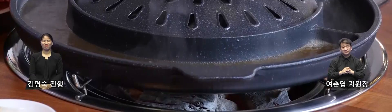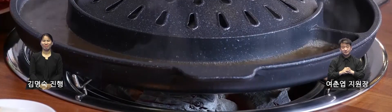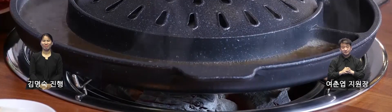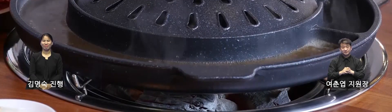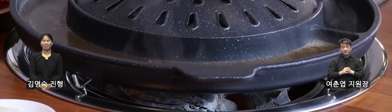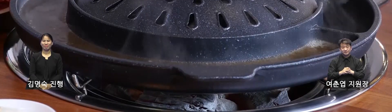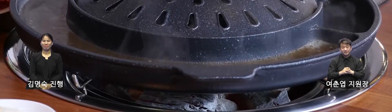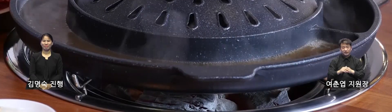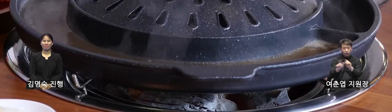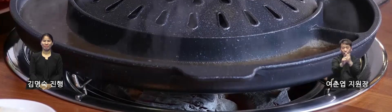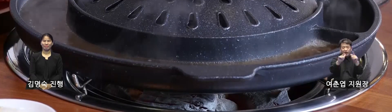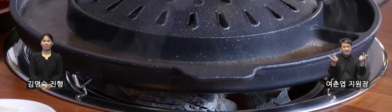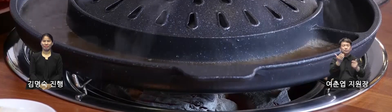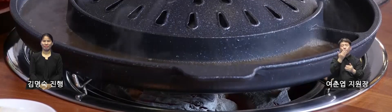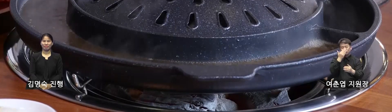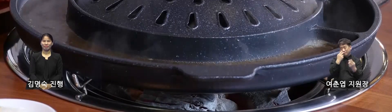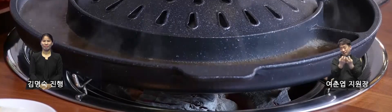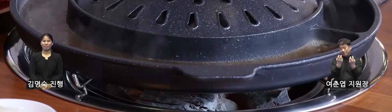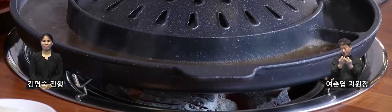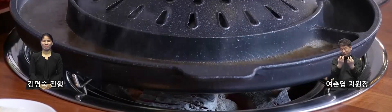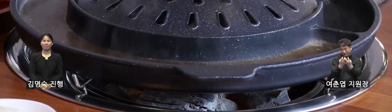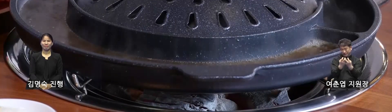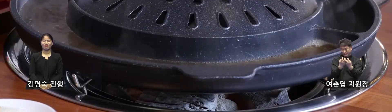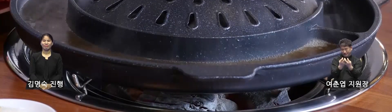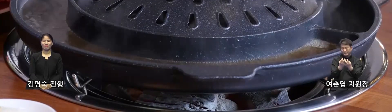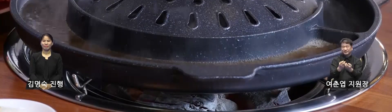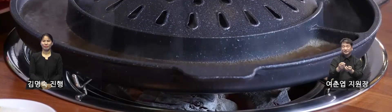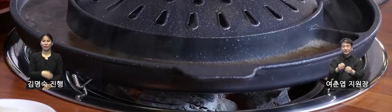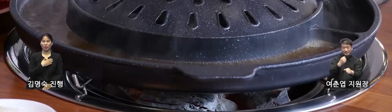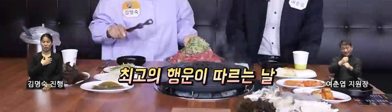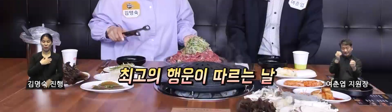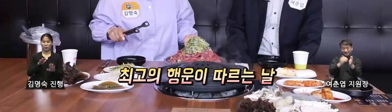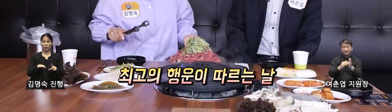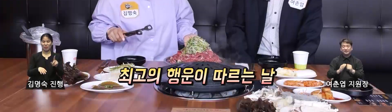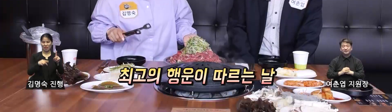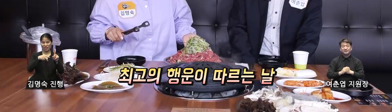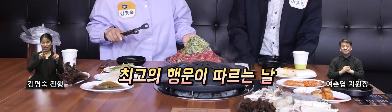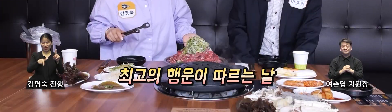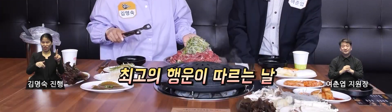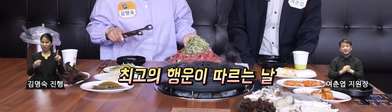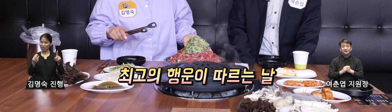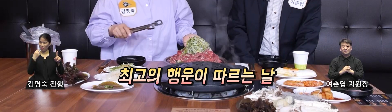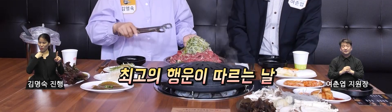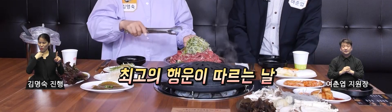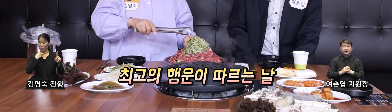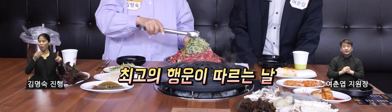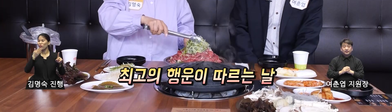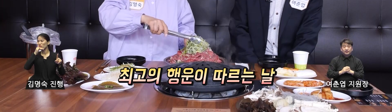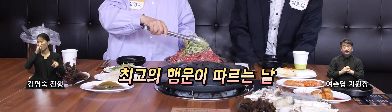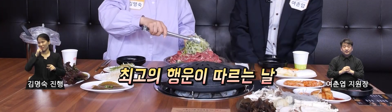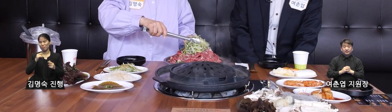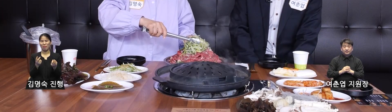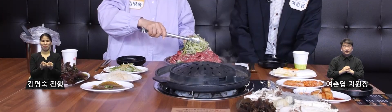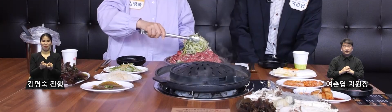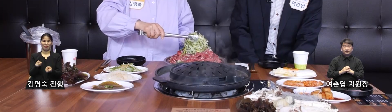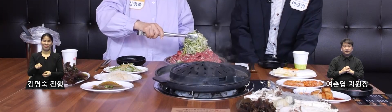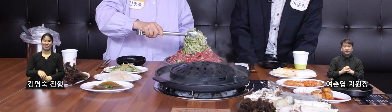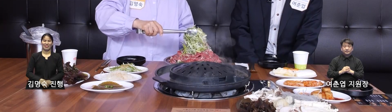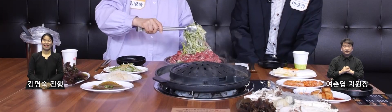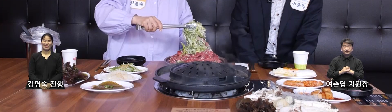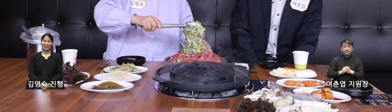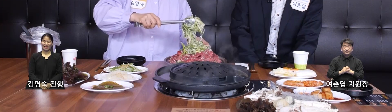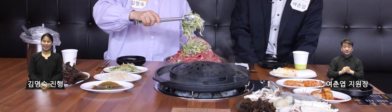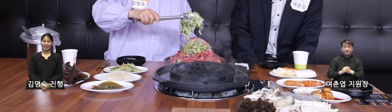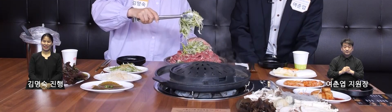제가 다양하게 드실 수 있게끔 그렇게 만듭니다. 그럼 저희가 오늘 일석삼조를 맛볼 수가 있네요. 네, 다양하게. 자,